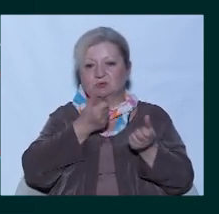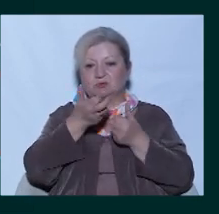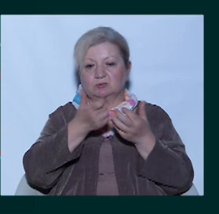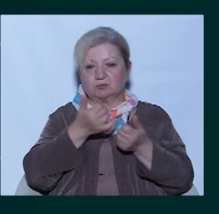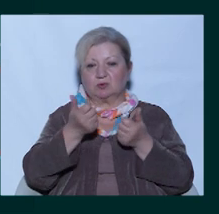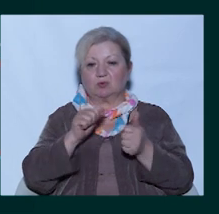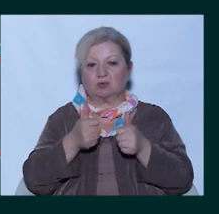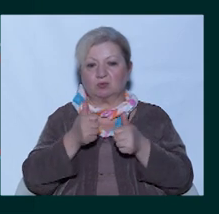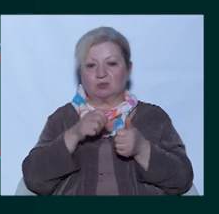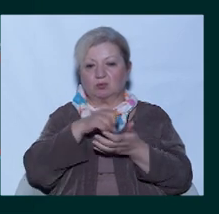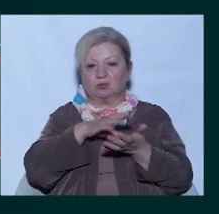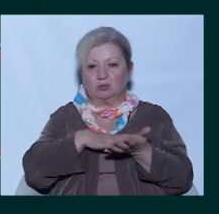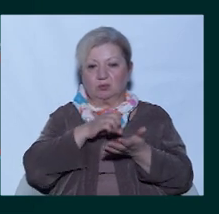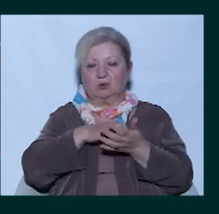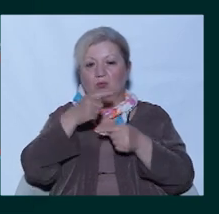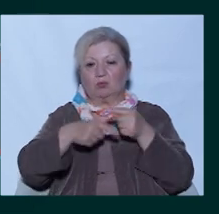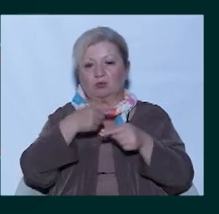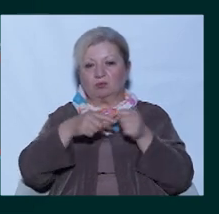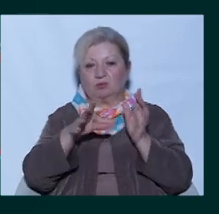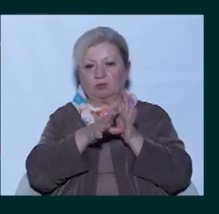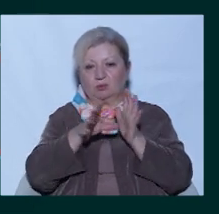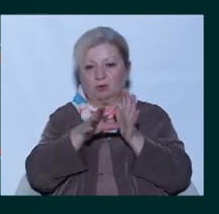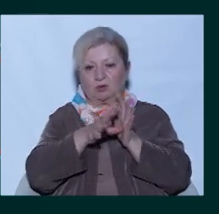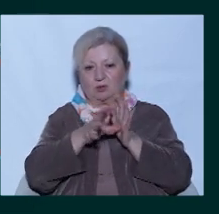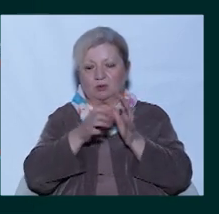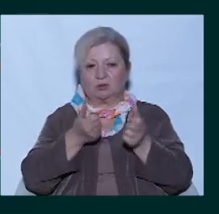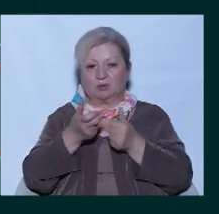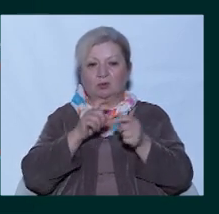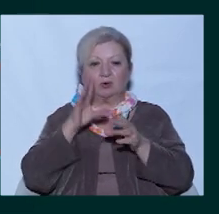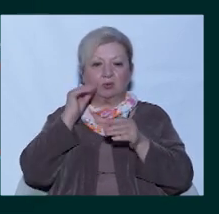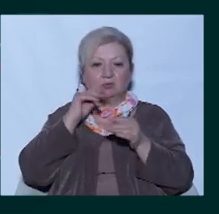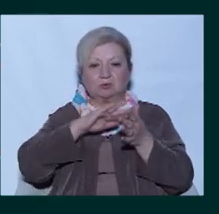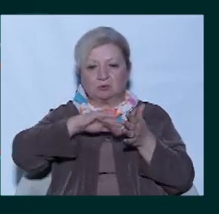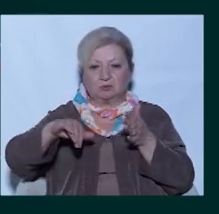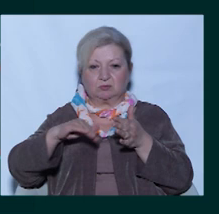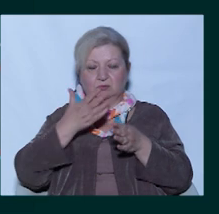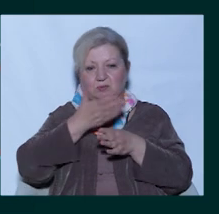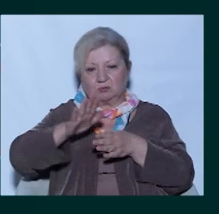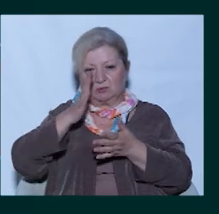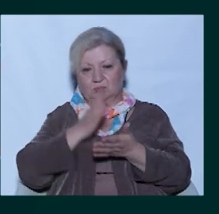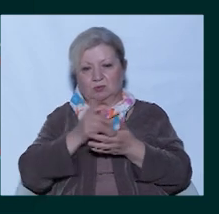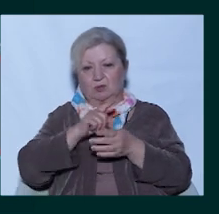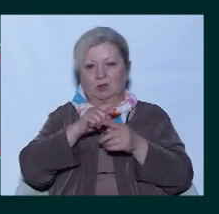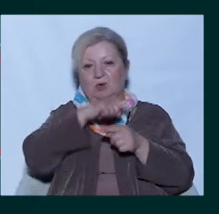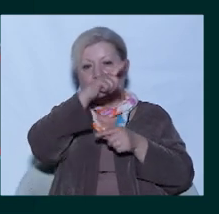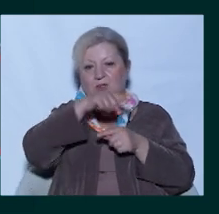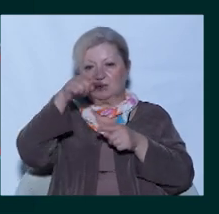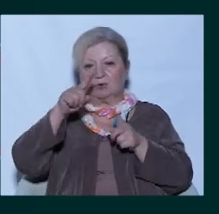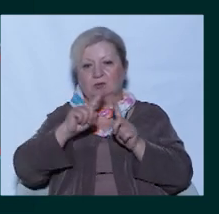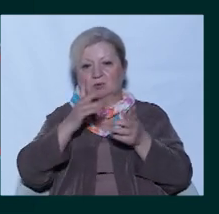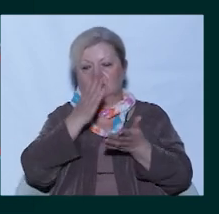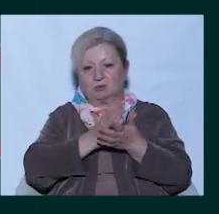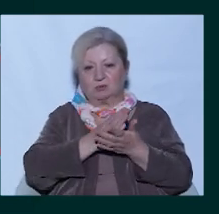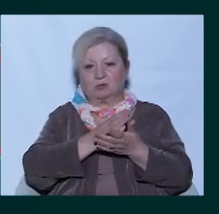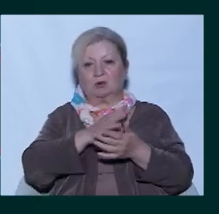როგორ განსაზღვროთ მუდმივ დენში, რომელიც რაღაცა სიმძლავრის დროს გამოიყოფა გამტარზე. აი რა გრაფიკზე შევხედოთ,